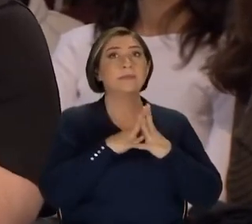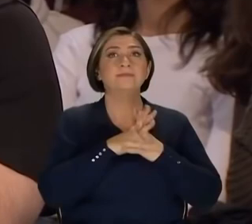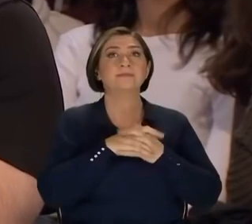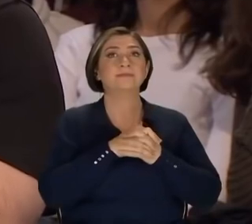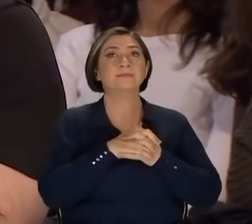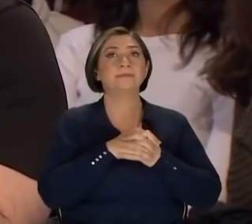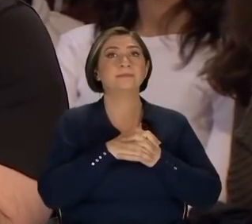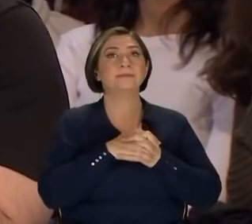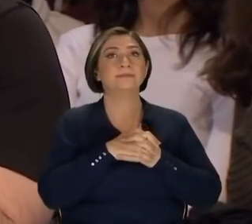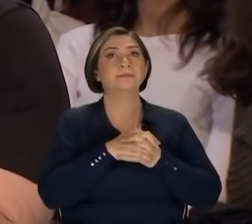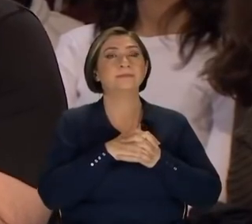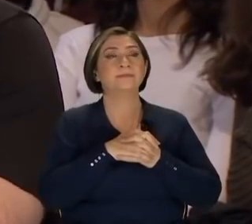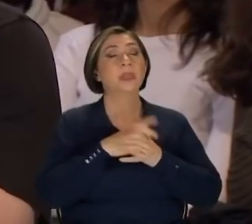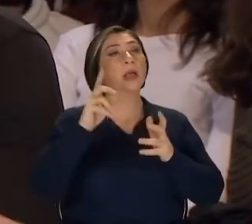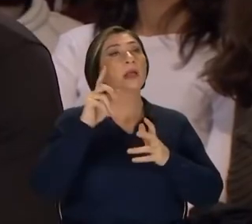diyeyim sana...